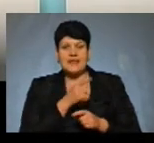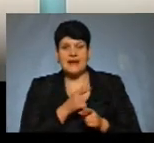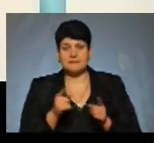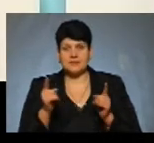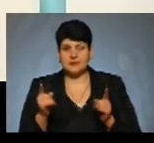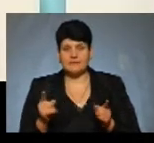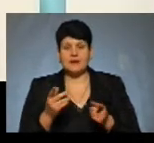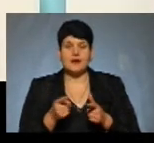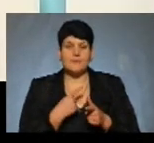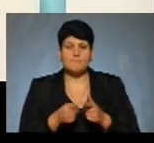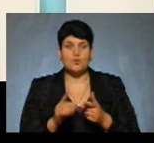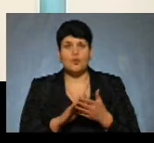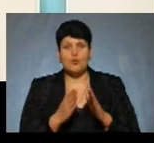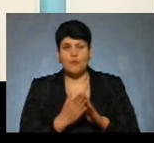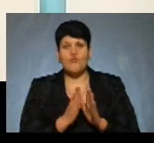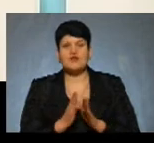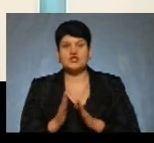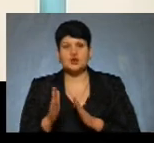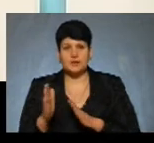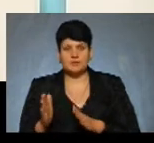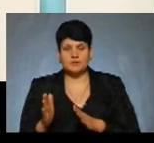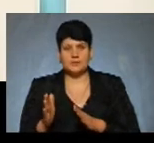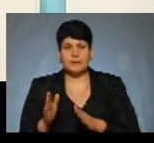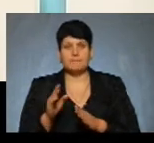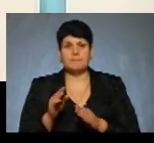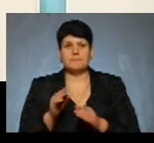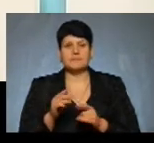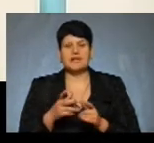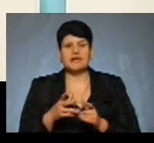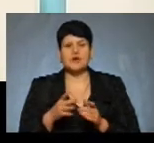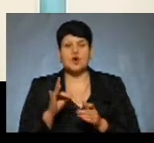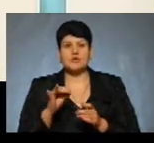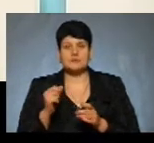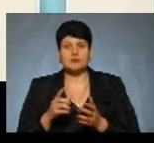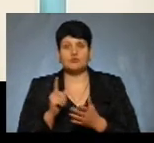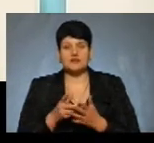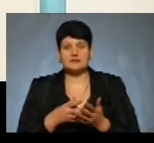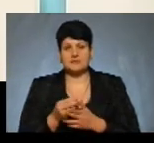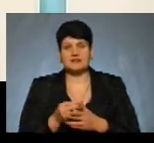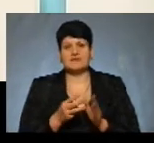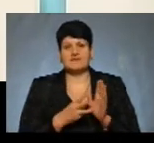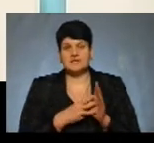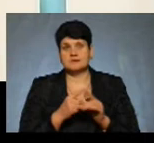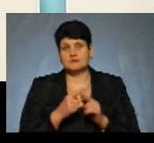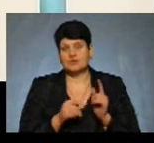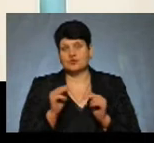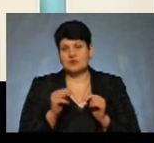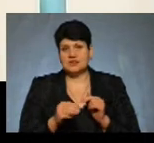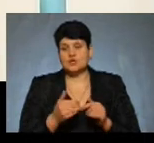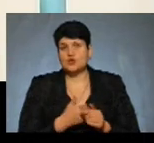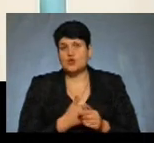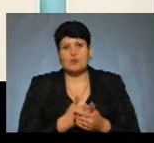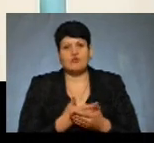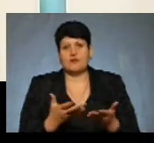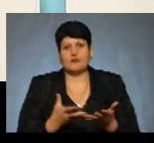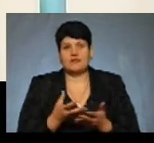умов даного режиму, при розмитненні вони повинні сплачувати 8,5 добровільного внеску. Але тоді до них не